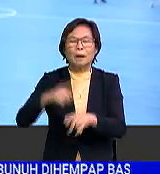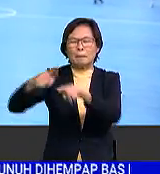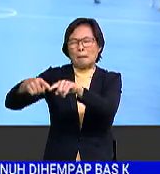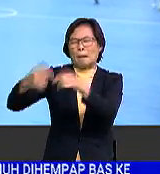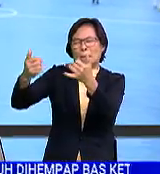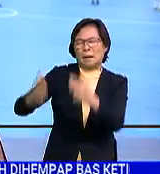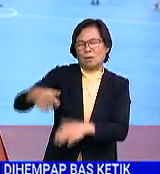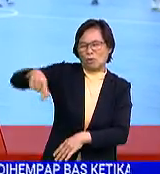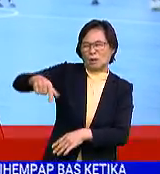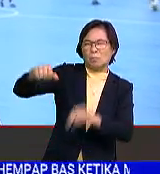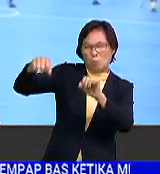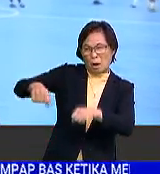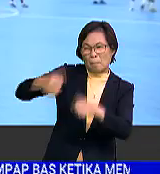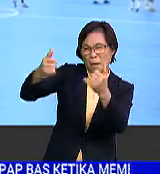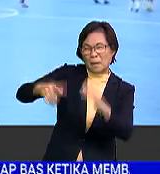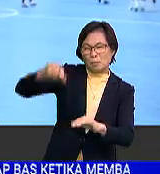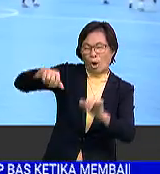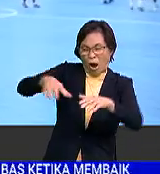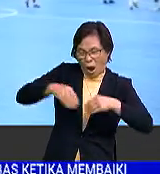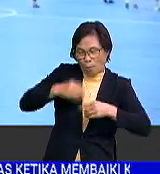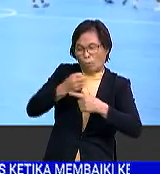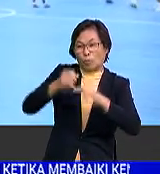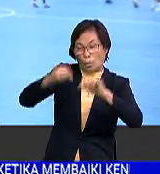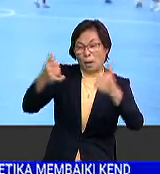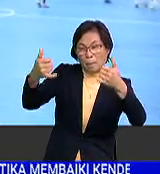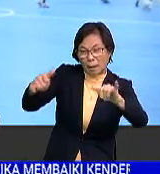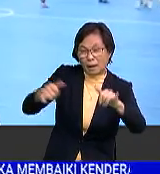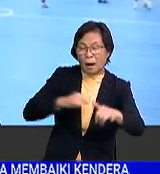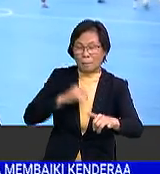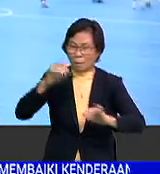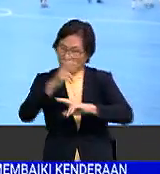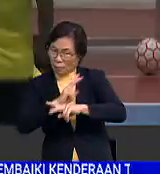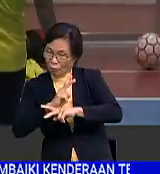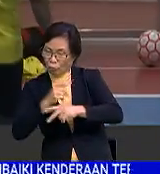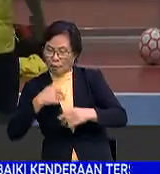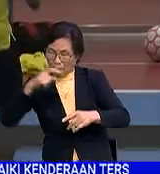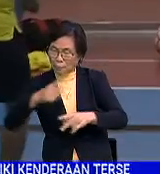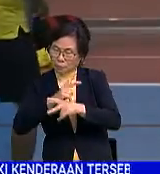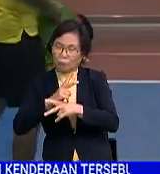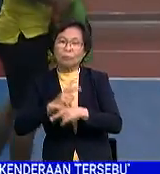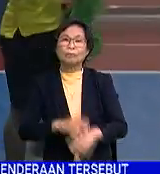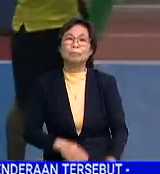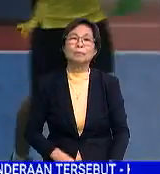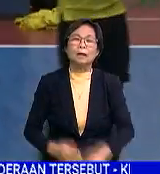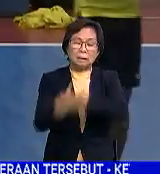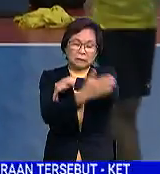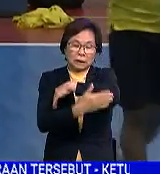player punya quality, whether they can adapt and they can perform. So I have to very be careful with this. Antara negara yang